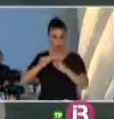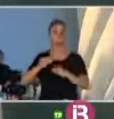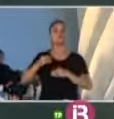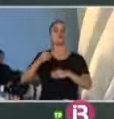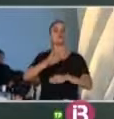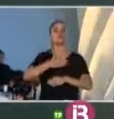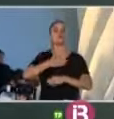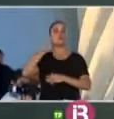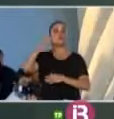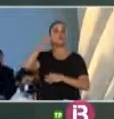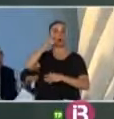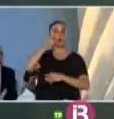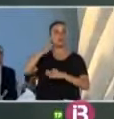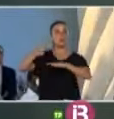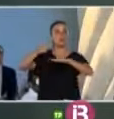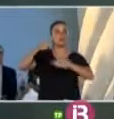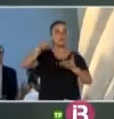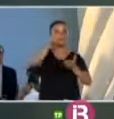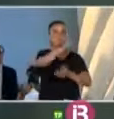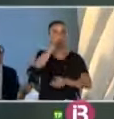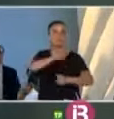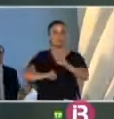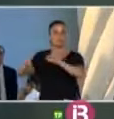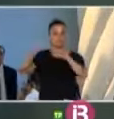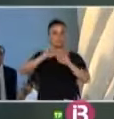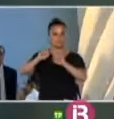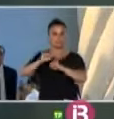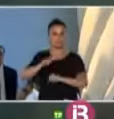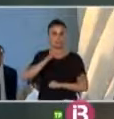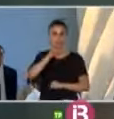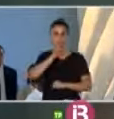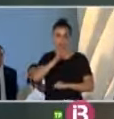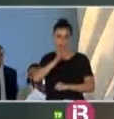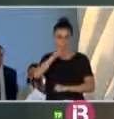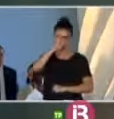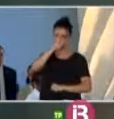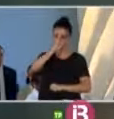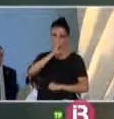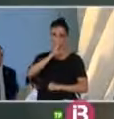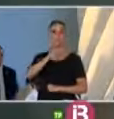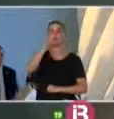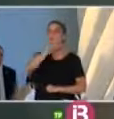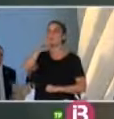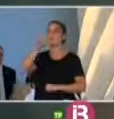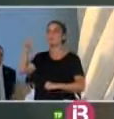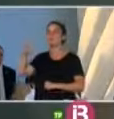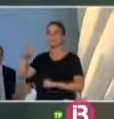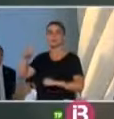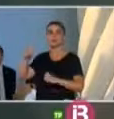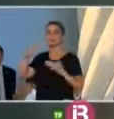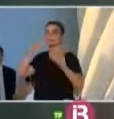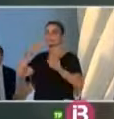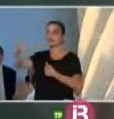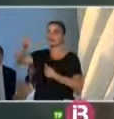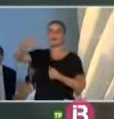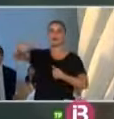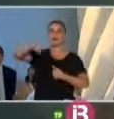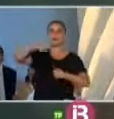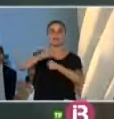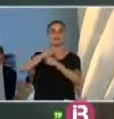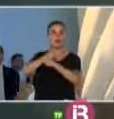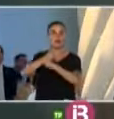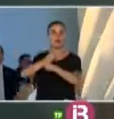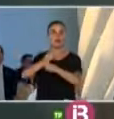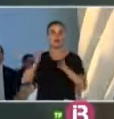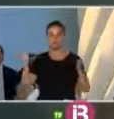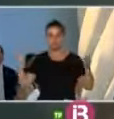nostre poble. Promet lleialtat als que cada matí feis brillar la llum d'aquestes illes en la vostra passió, amb